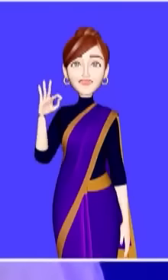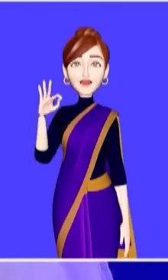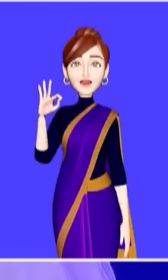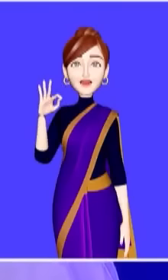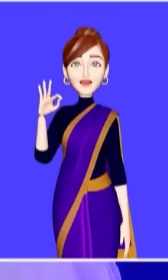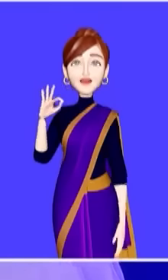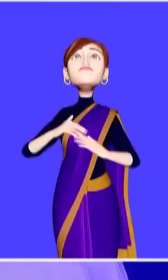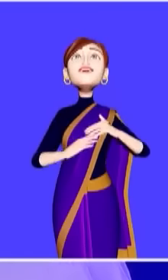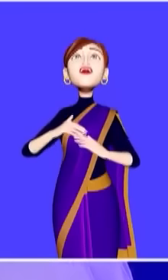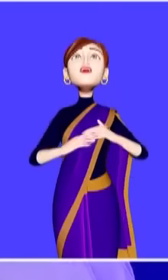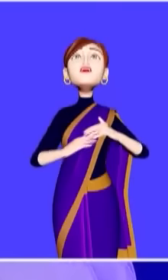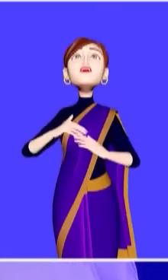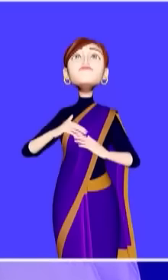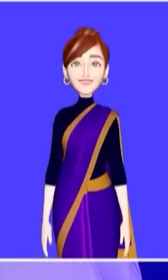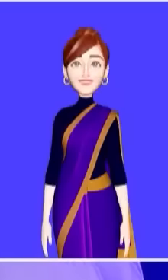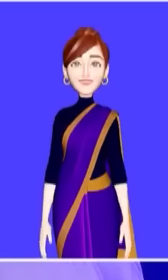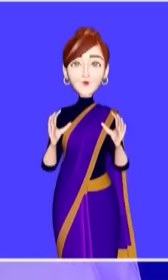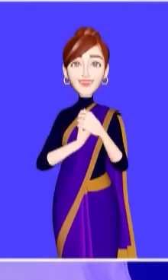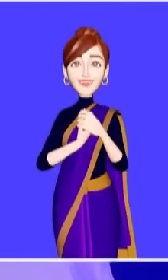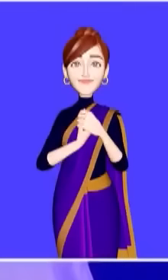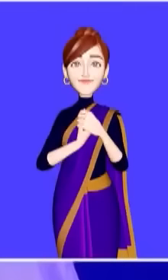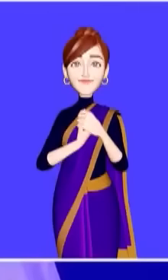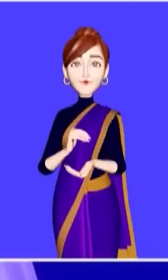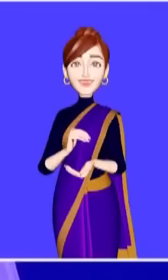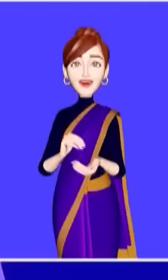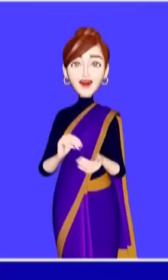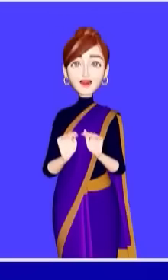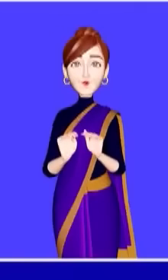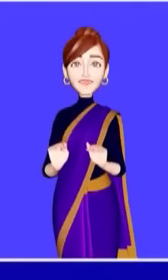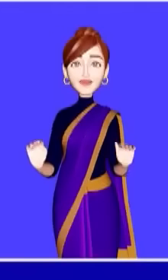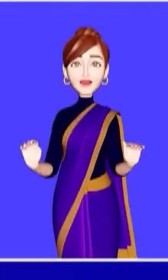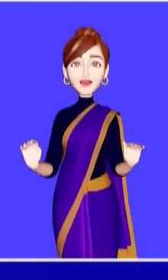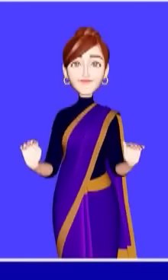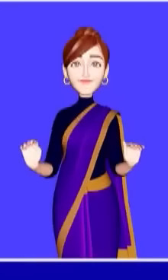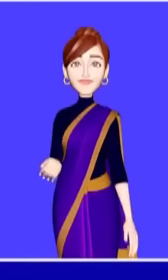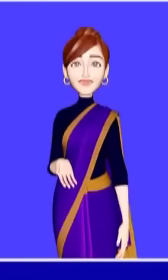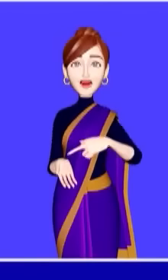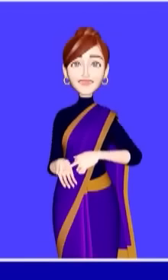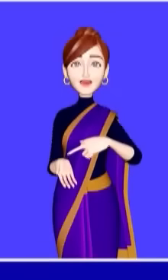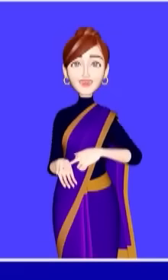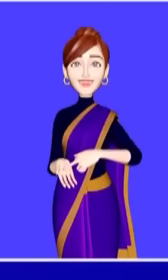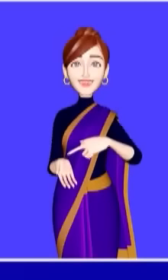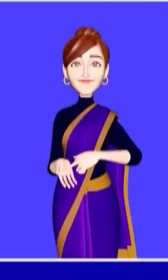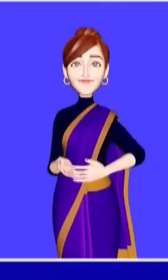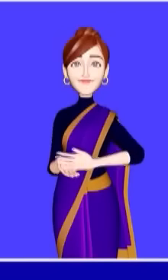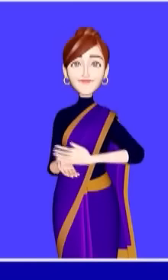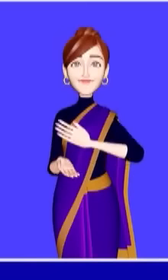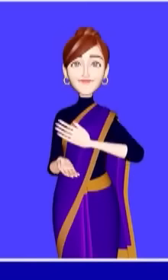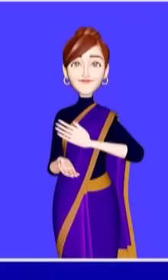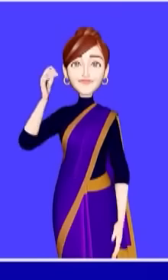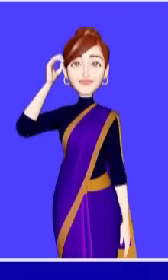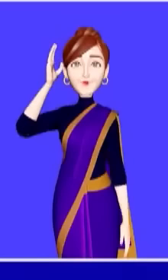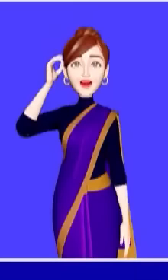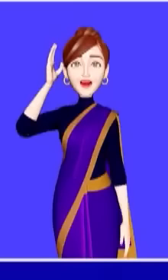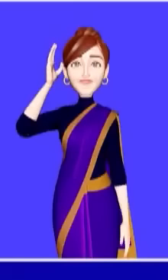एनर्जी कैपेसिटी भी है और पॉलिसी क्लैरिटी भी है। और मुझे